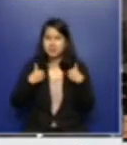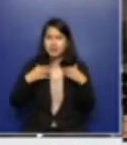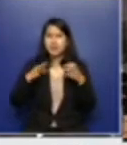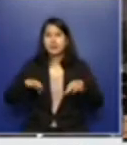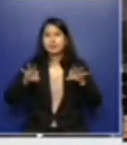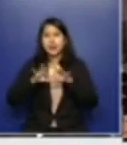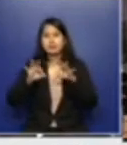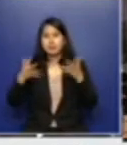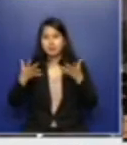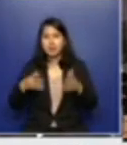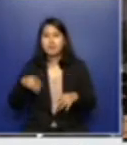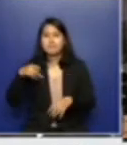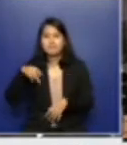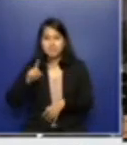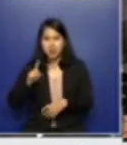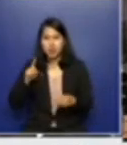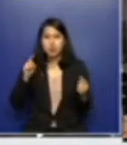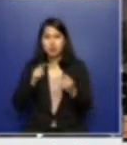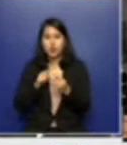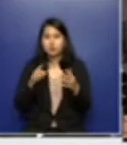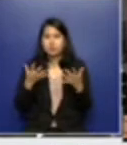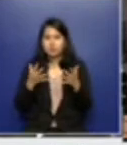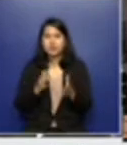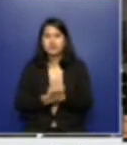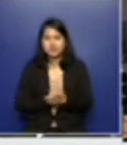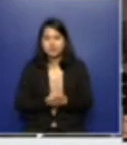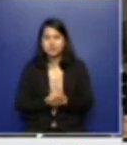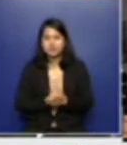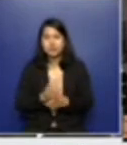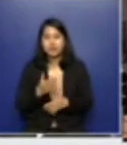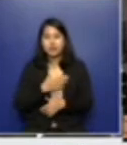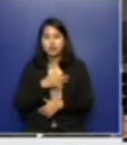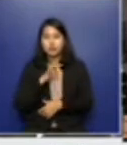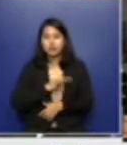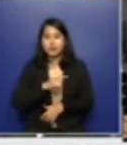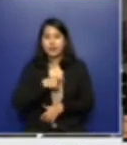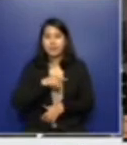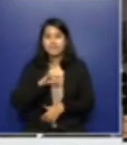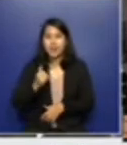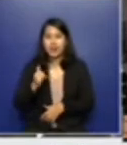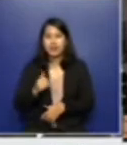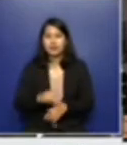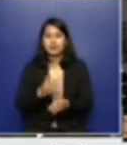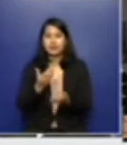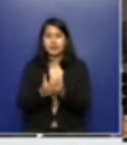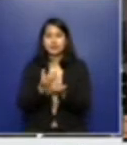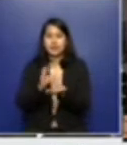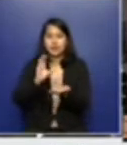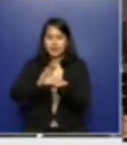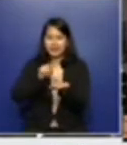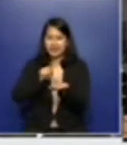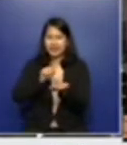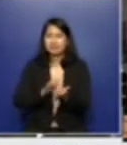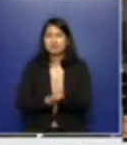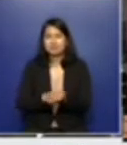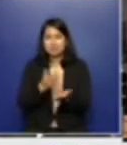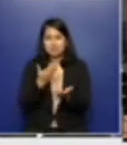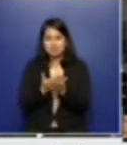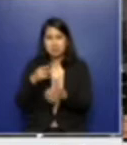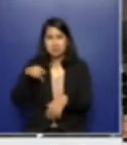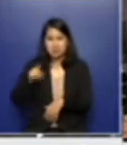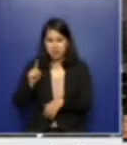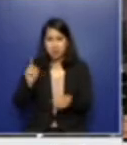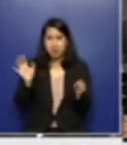สร้างผลิตผลผลิตภาพให้กับประเทศทำให้ดิฉันไม่แน่ใจค่ะว่าวงเงินก้อนนี้ค่ะจะคุ้มค่าหรือไม่กับความ